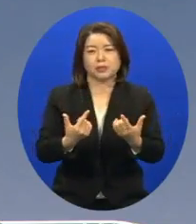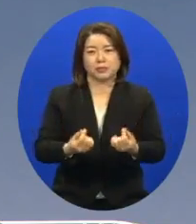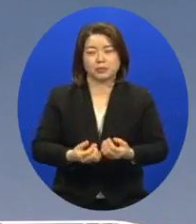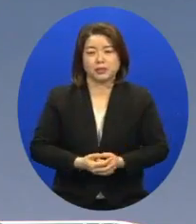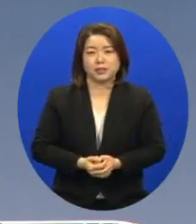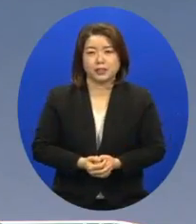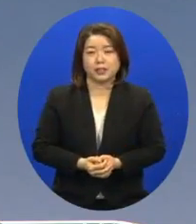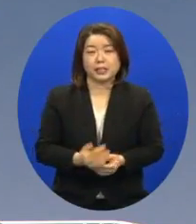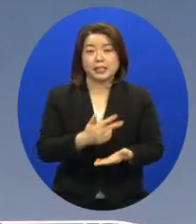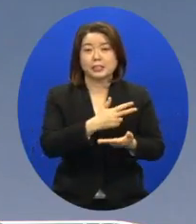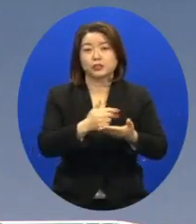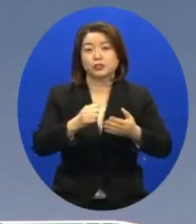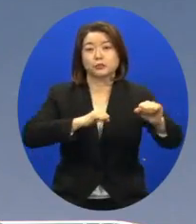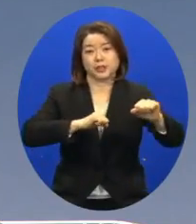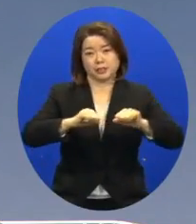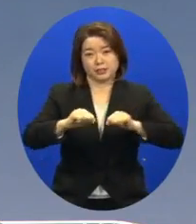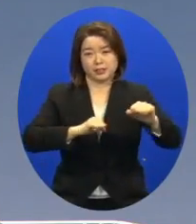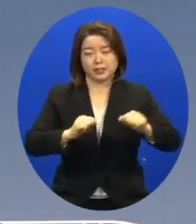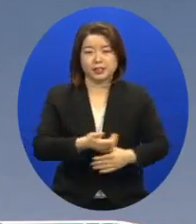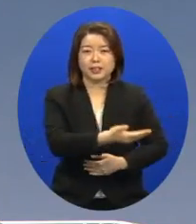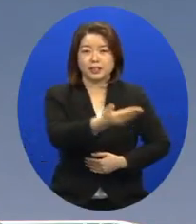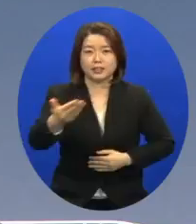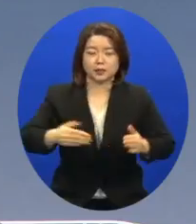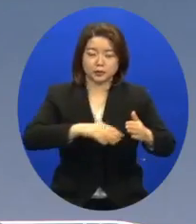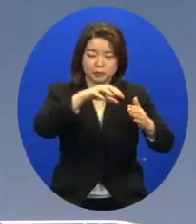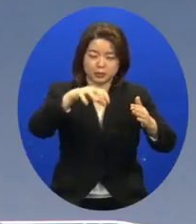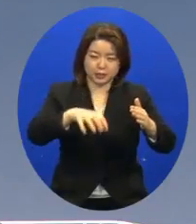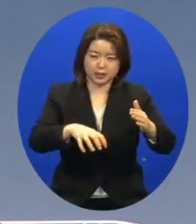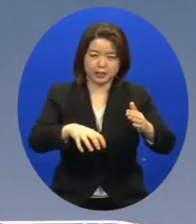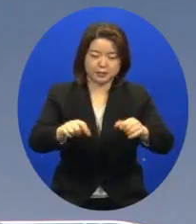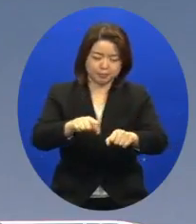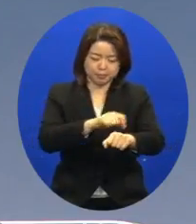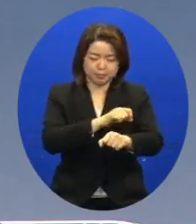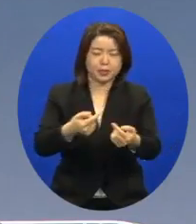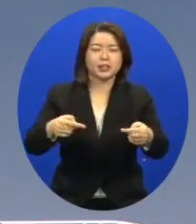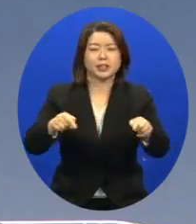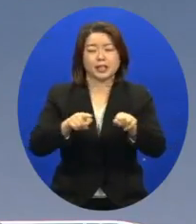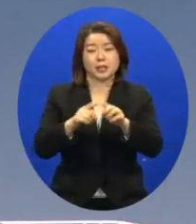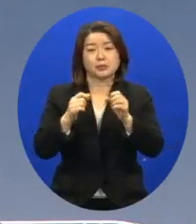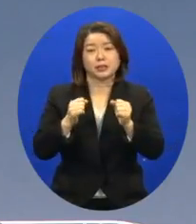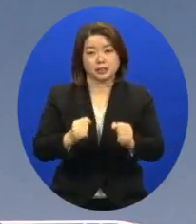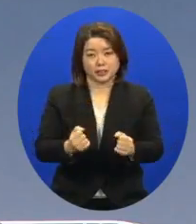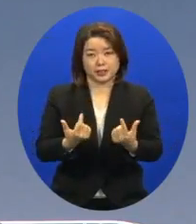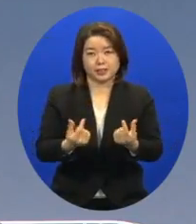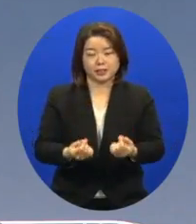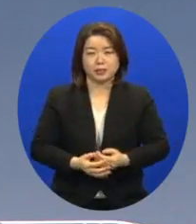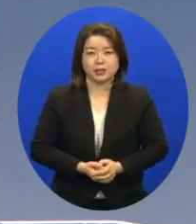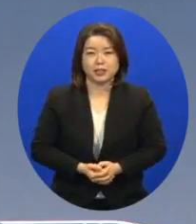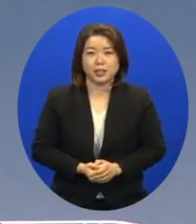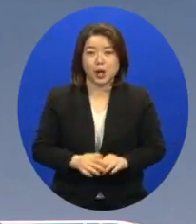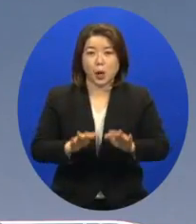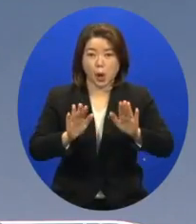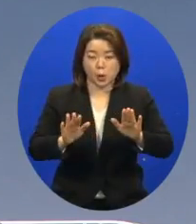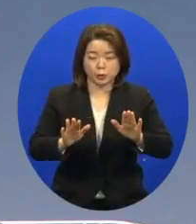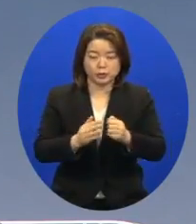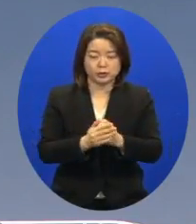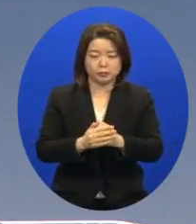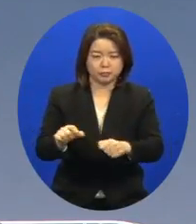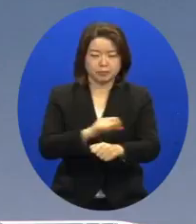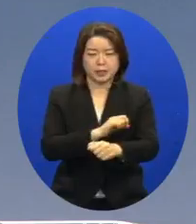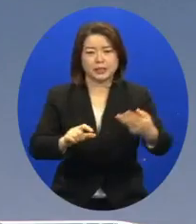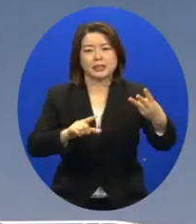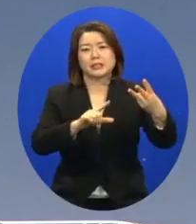역사가 여러분 안에 아주 특별히 함께 하실 것입니다 오늘은 특기 삼일절 기념